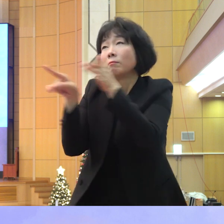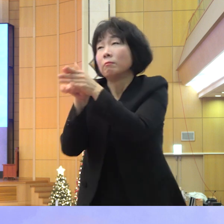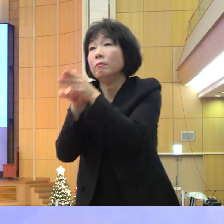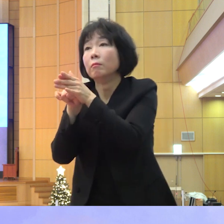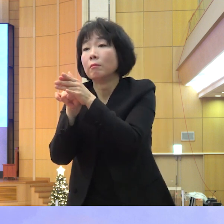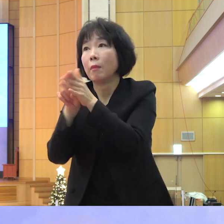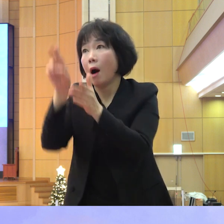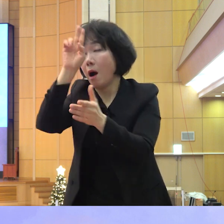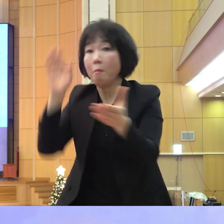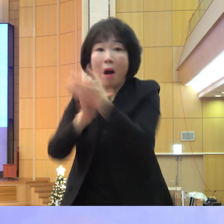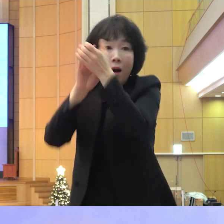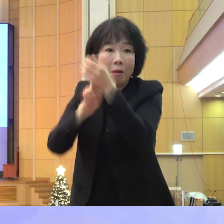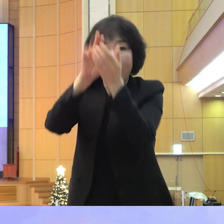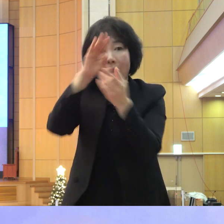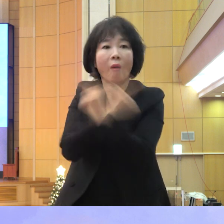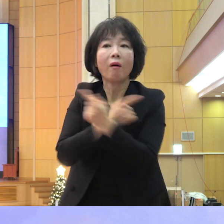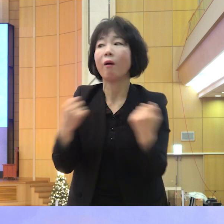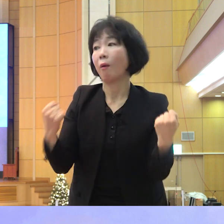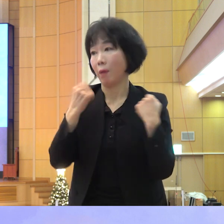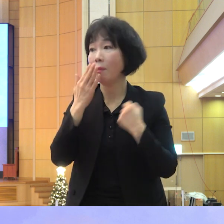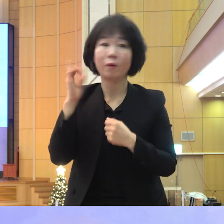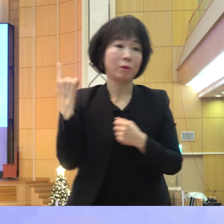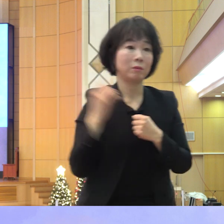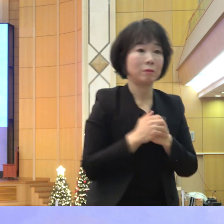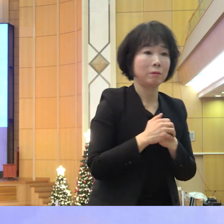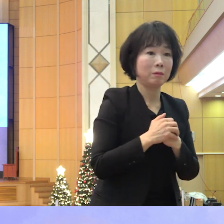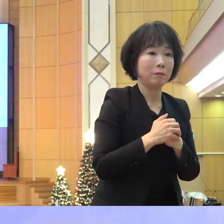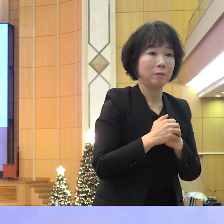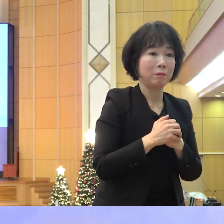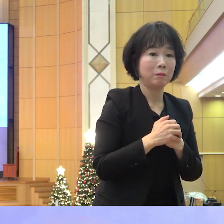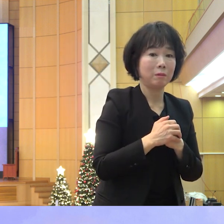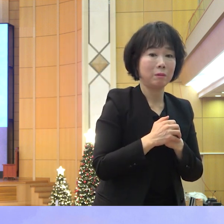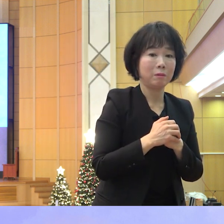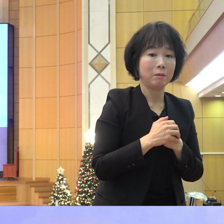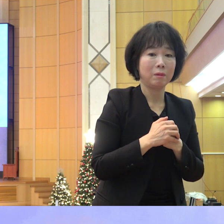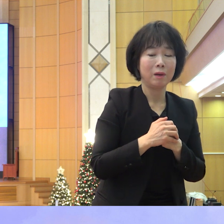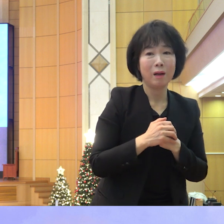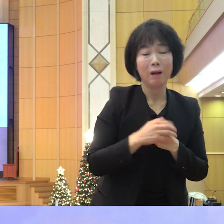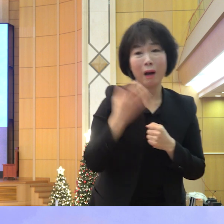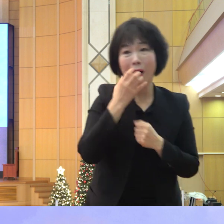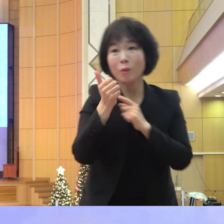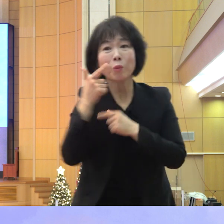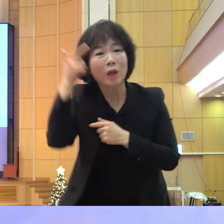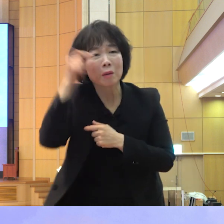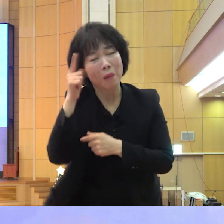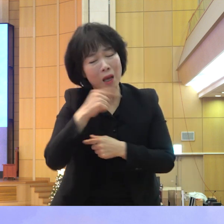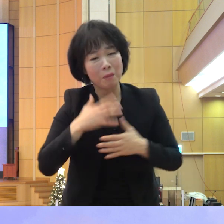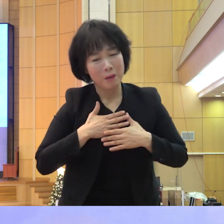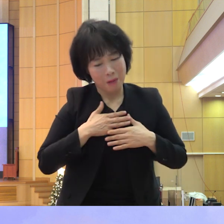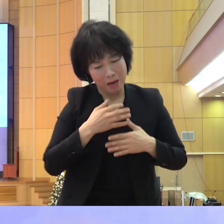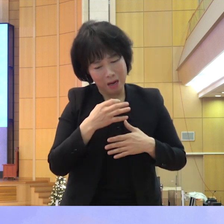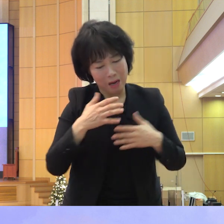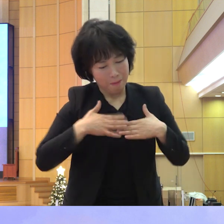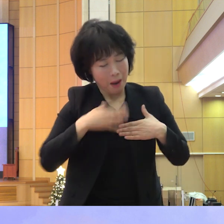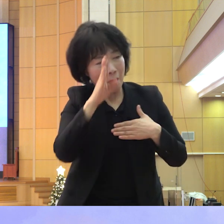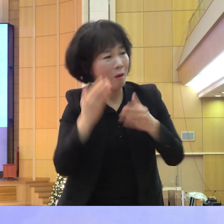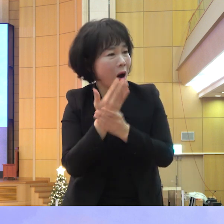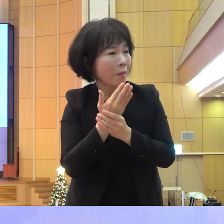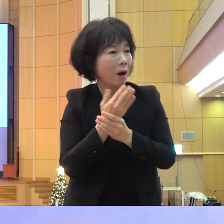살았고 목사가 된 거 아닙니까? 응? 근데 막 다른 건 모르겠는데 그냥 각혈에 피를 막 쏟으면 그거